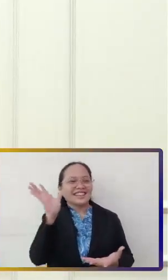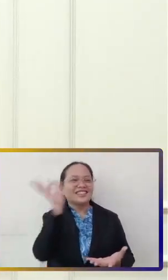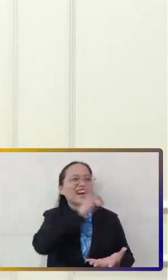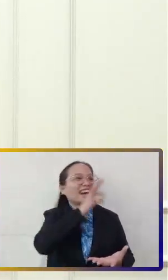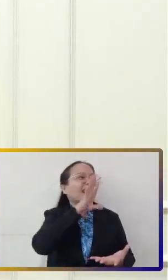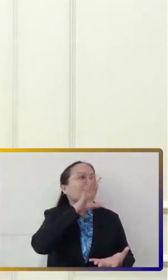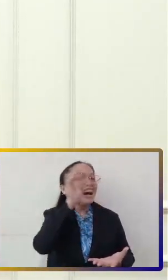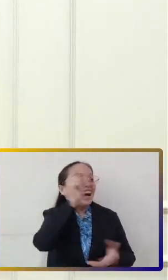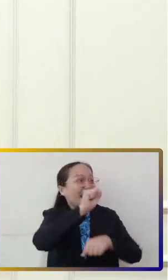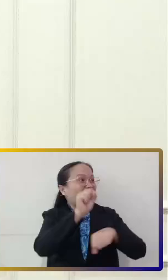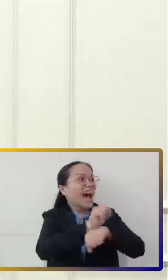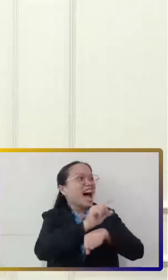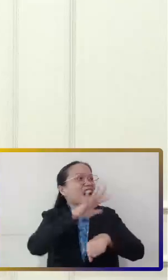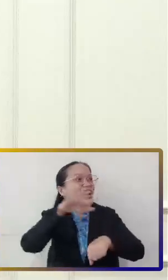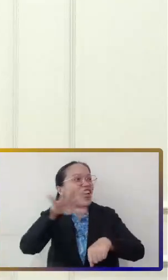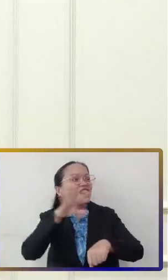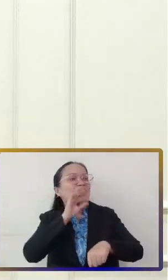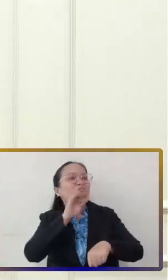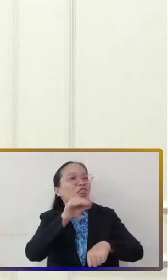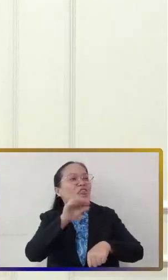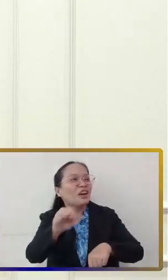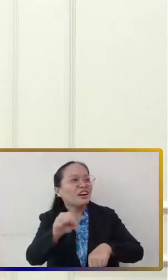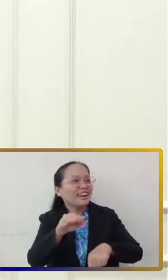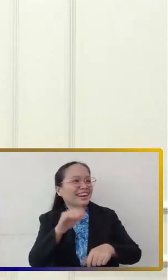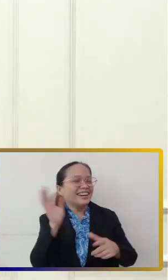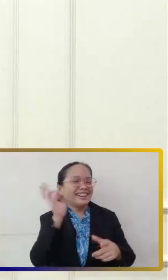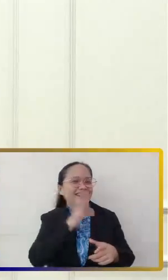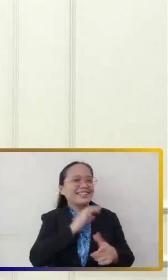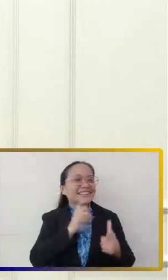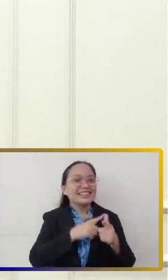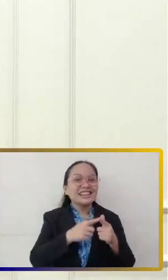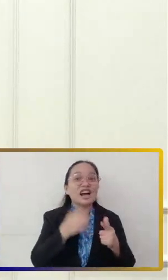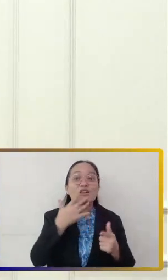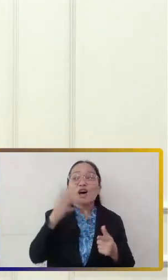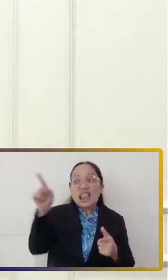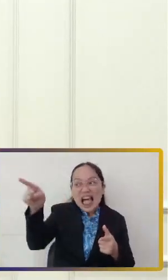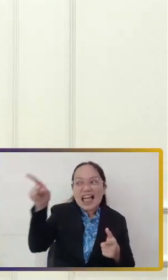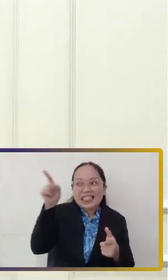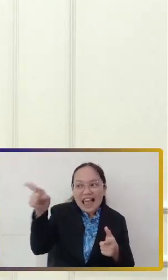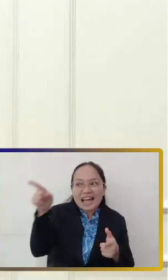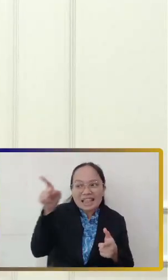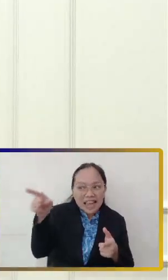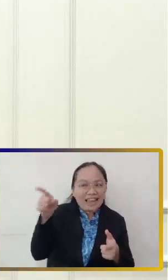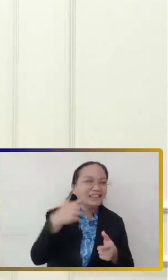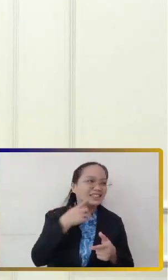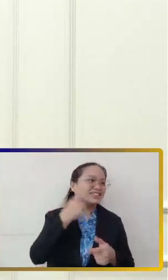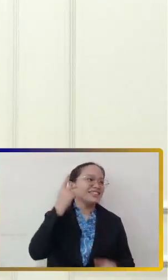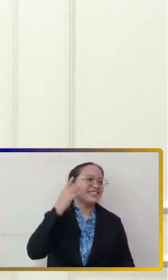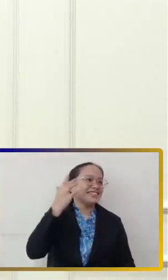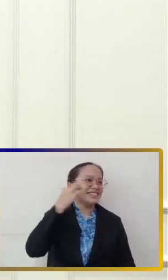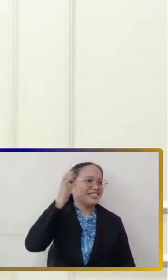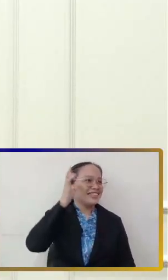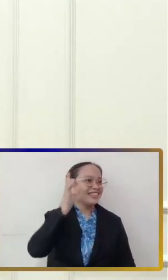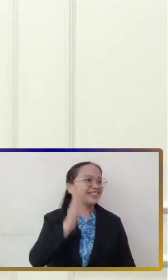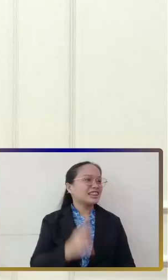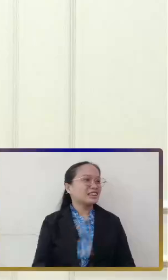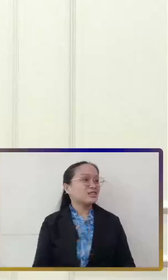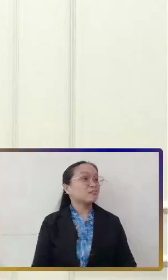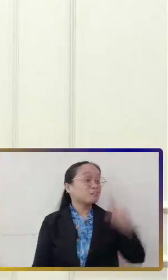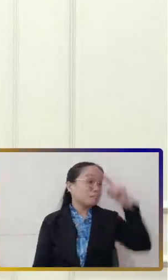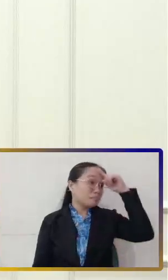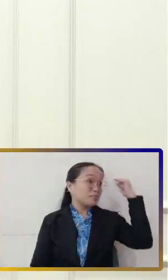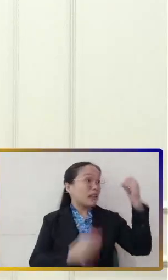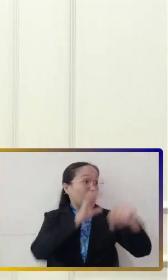gano'n. Sabi niya, chan. Yeah, chan. Yeah, okay. So tinuro sa akin, just cross